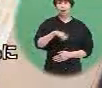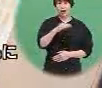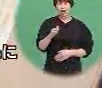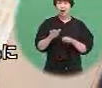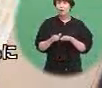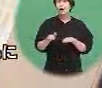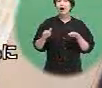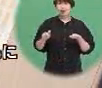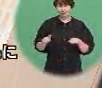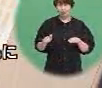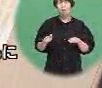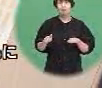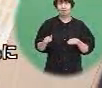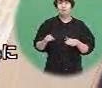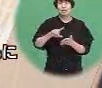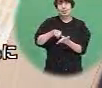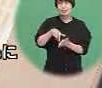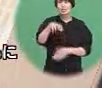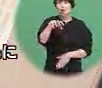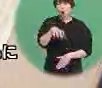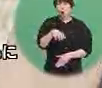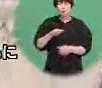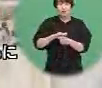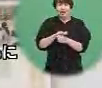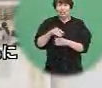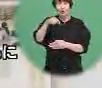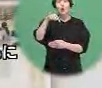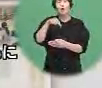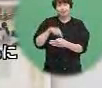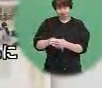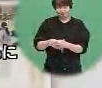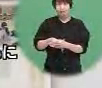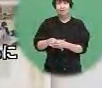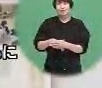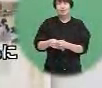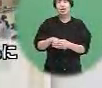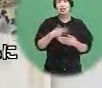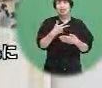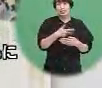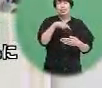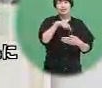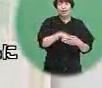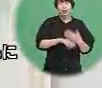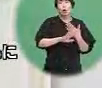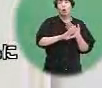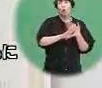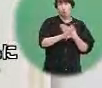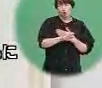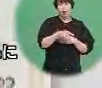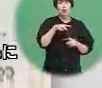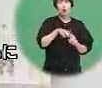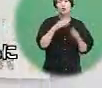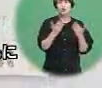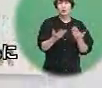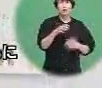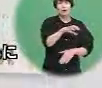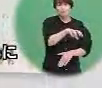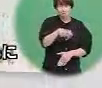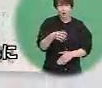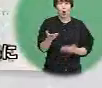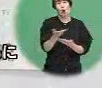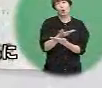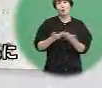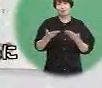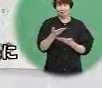はま子は子供たちに地元への愛着を深めてもらうとともに市内の他の小学校の児童と